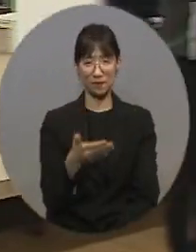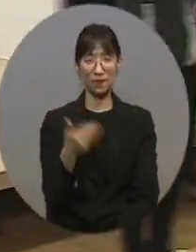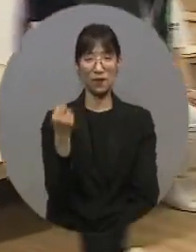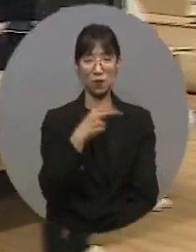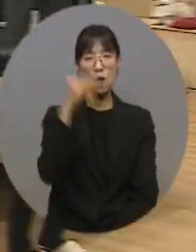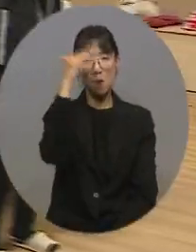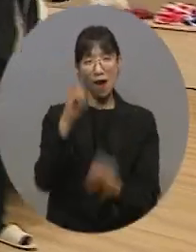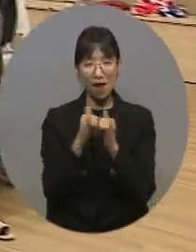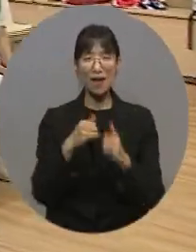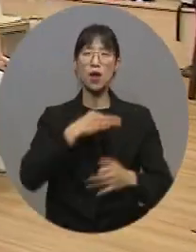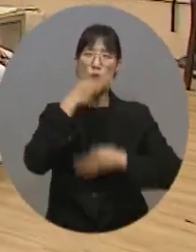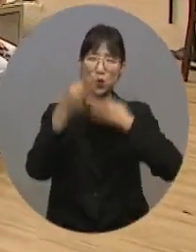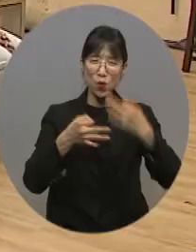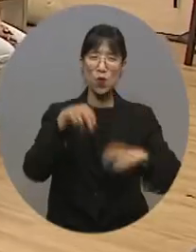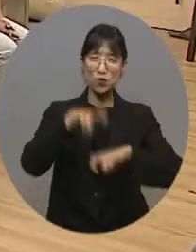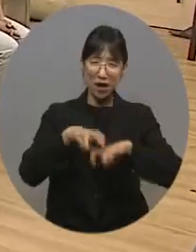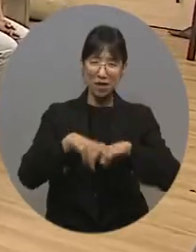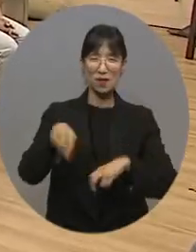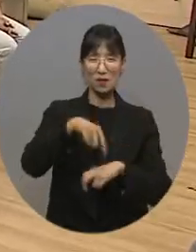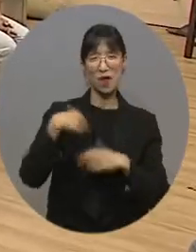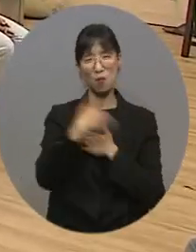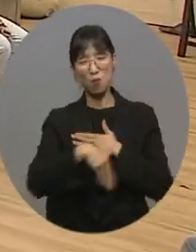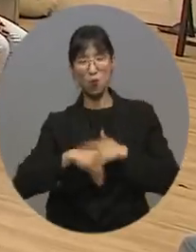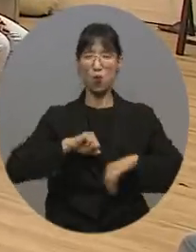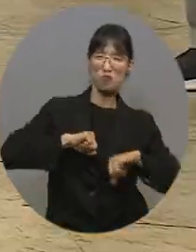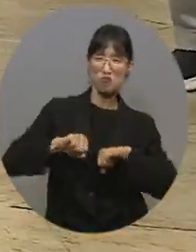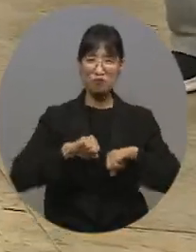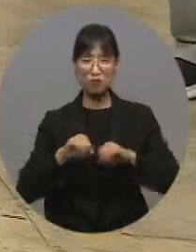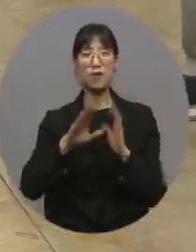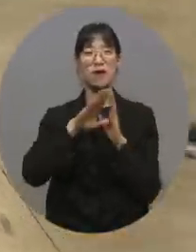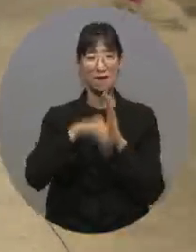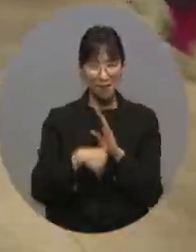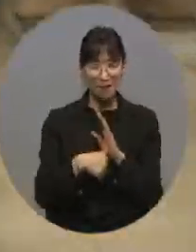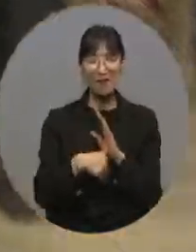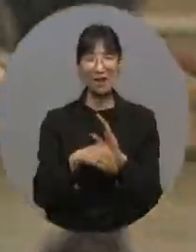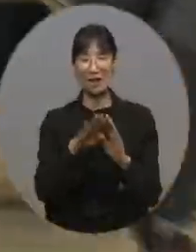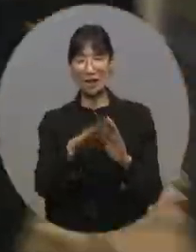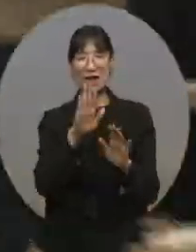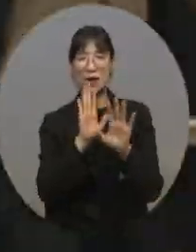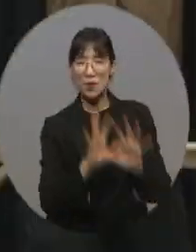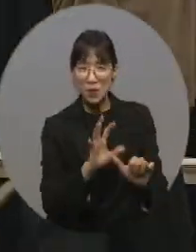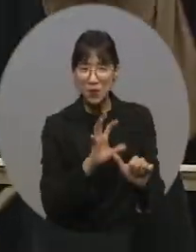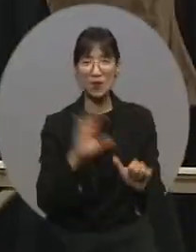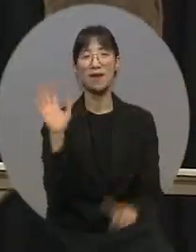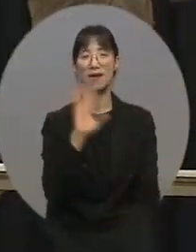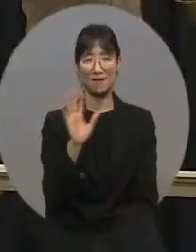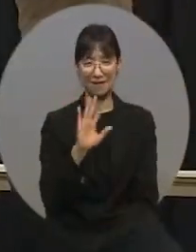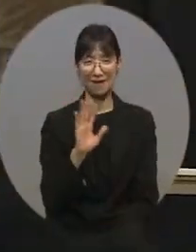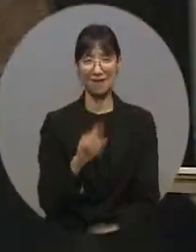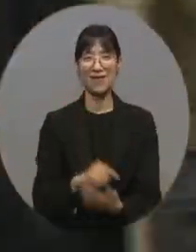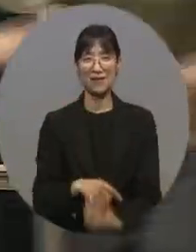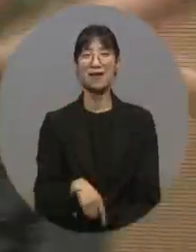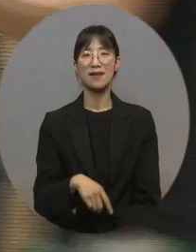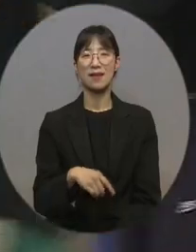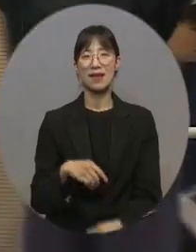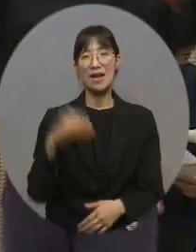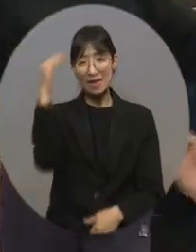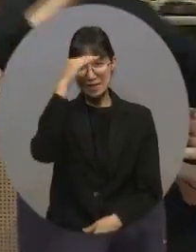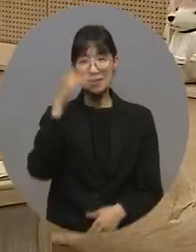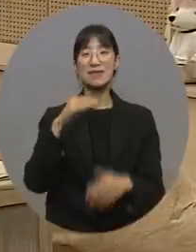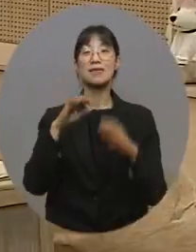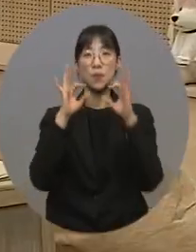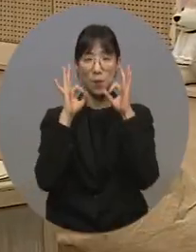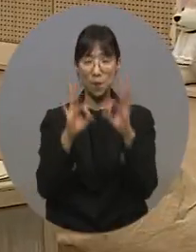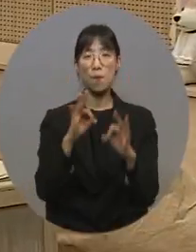관객이 소리를 내거나 좌석 내에서 몸을 뒤척여 움직일 경우에도 제지를 최소화하며 극장 환경에 관객이